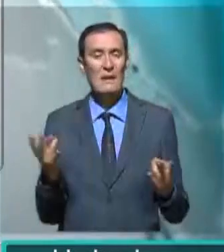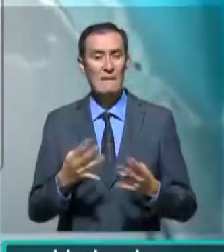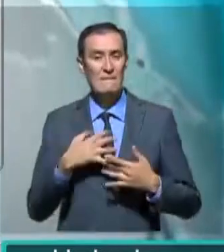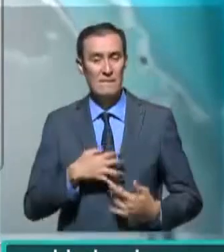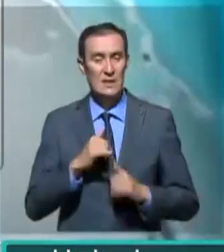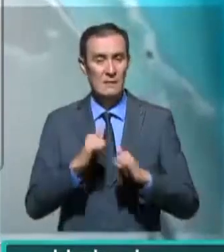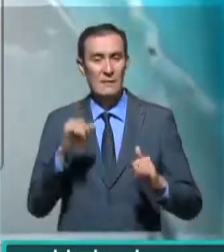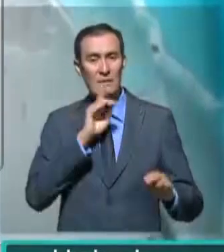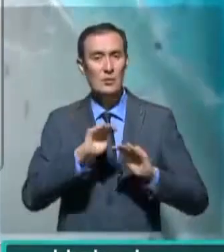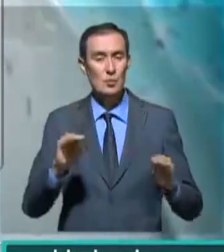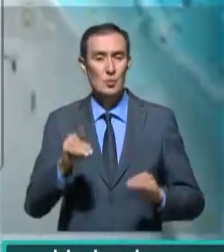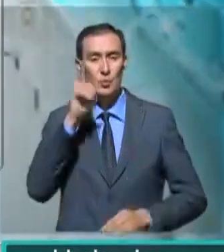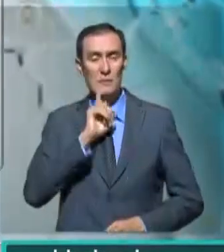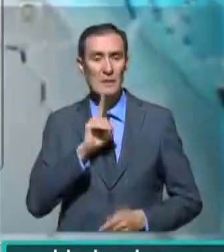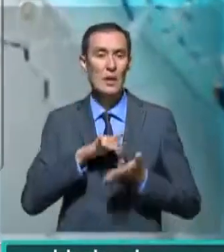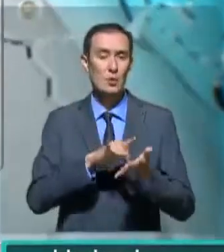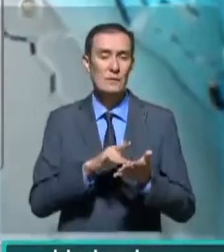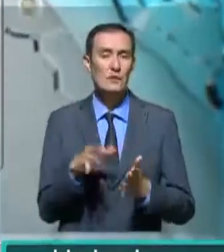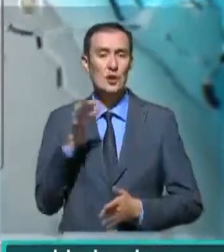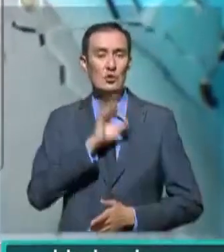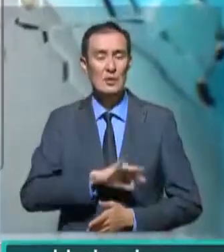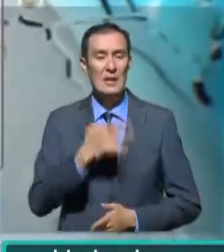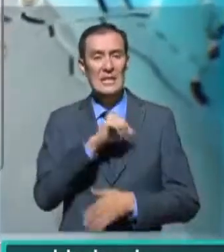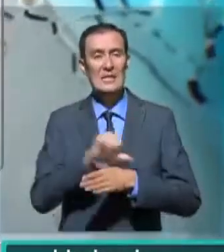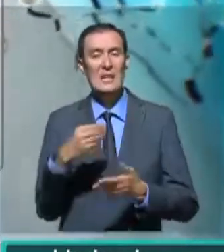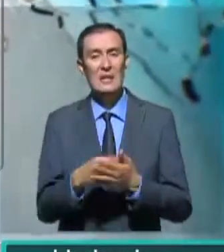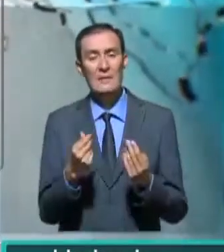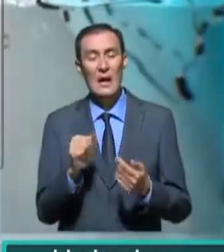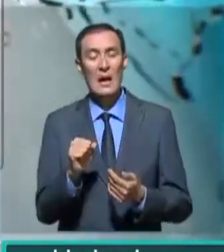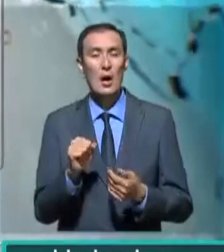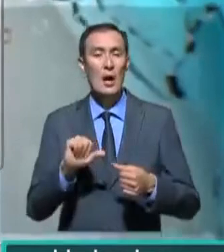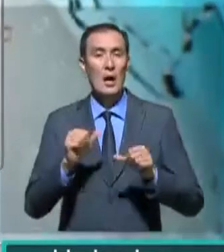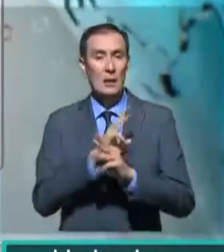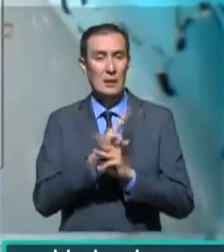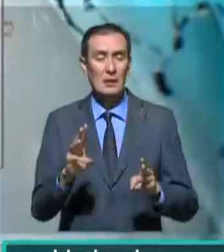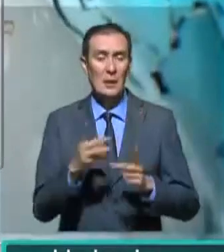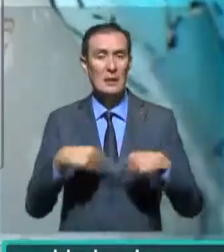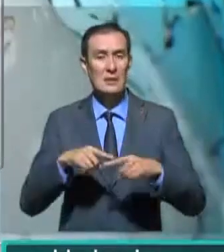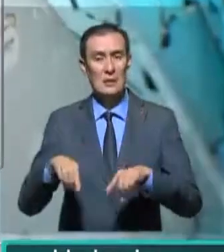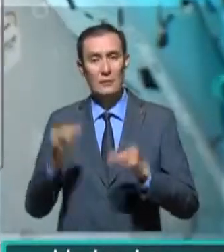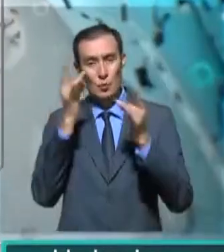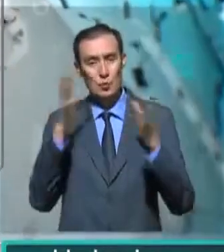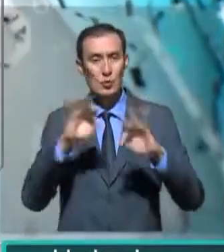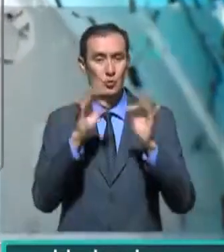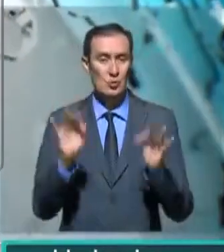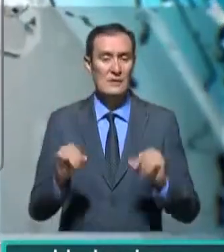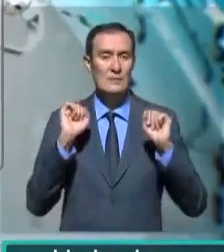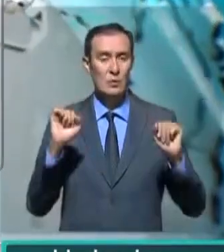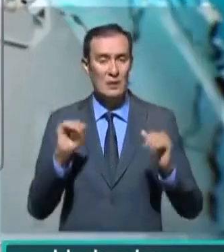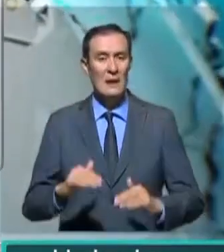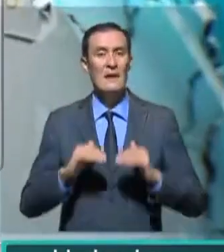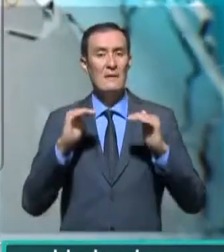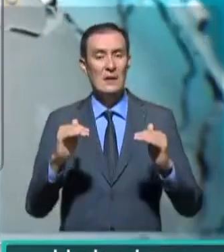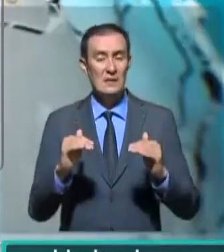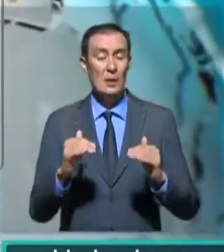инфраструктуры для туристов в том числе за счет иностранных инвесторов а вот оклады сотрудников отдельных организаций культуры и искусства и спорта выросли